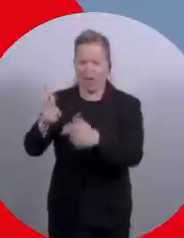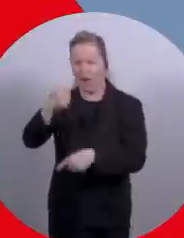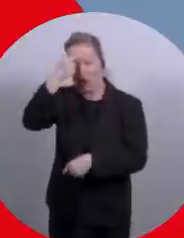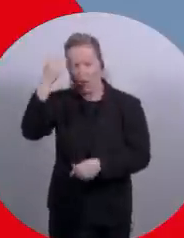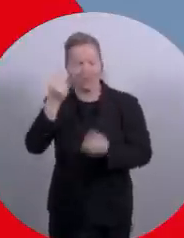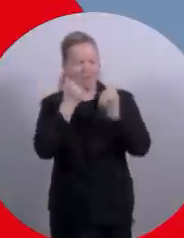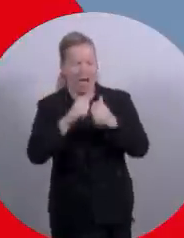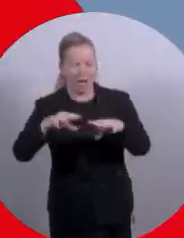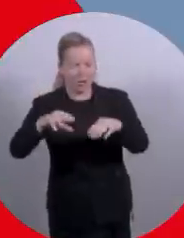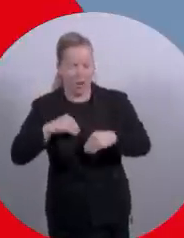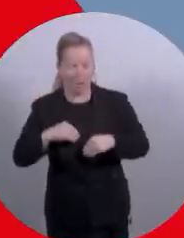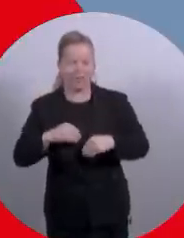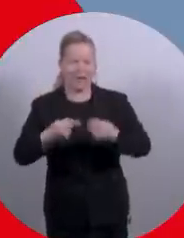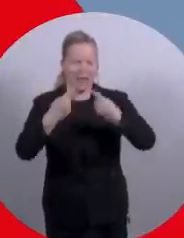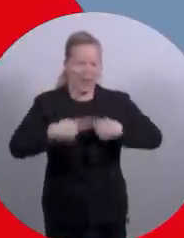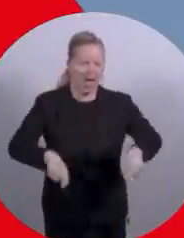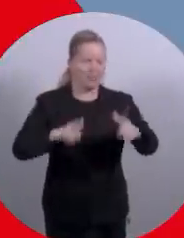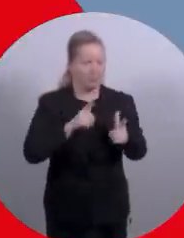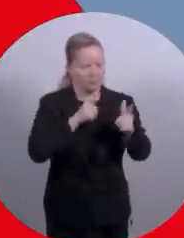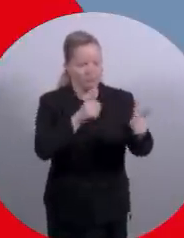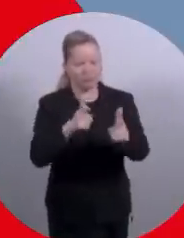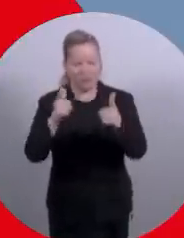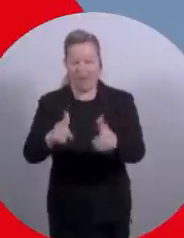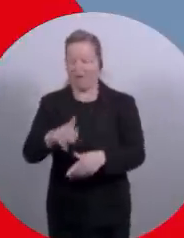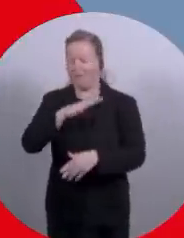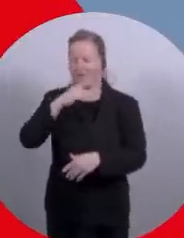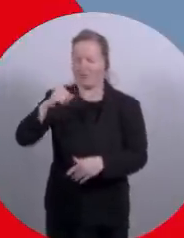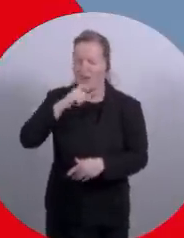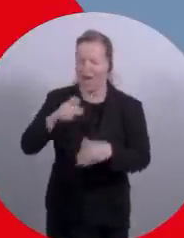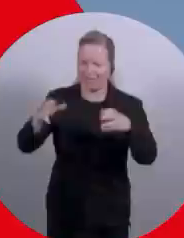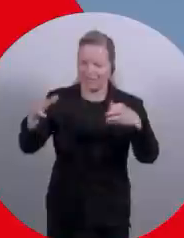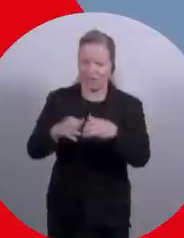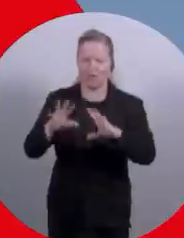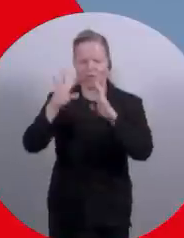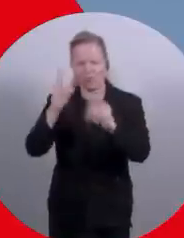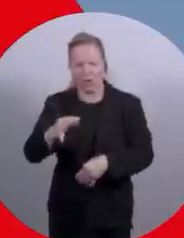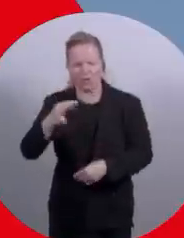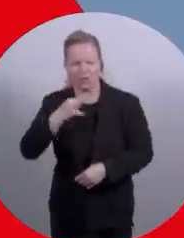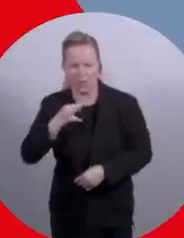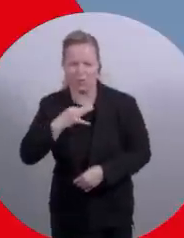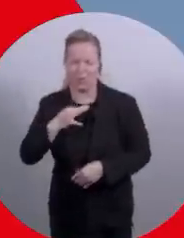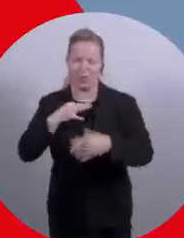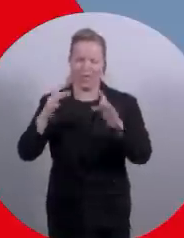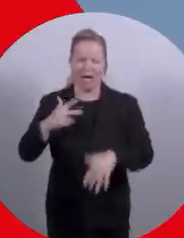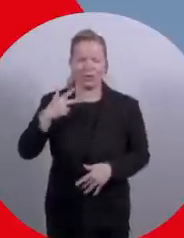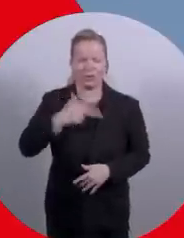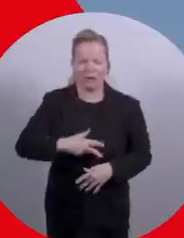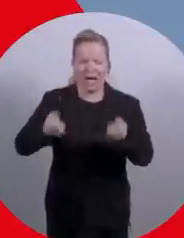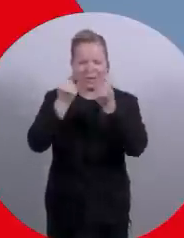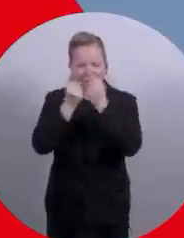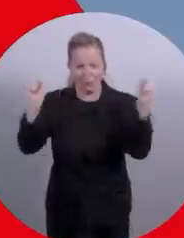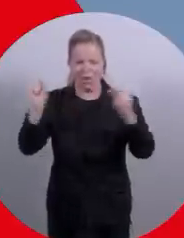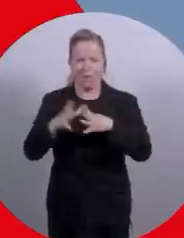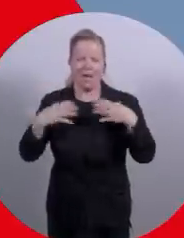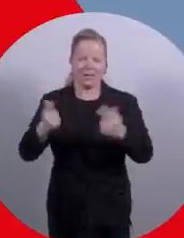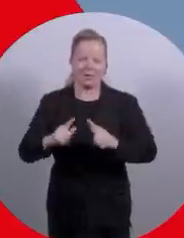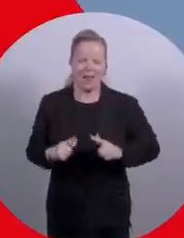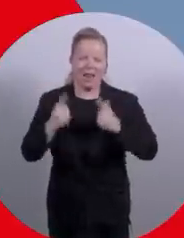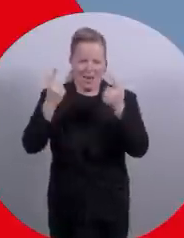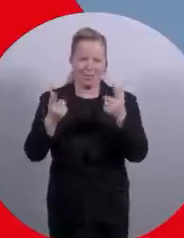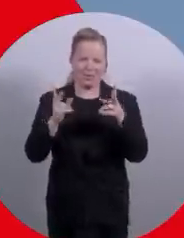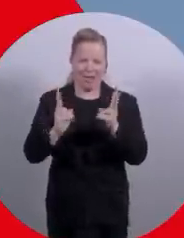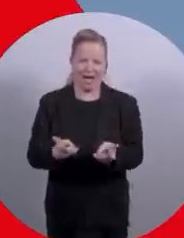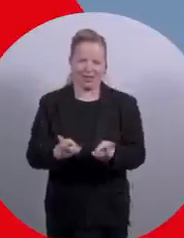durch die Lande zu tun und wir haben viel Spaß am Kopf miteinander war wunderschöne Stimmung haben wir immer in der Sozialdemokratie miteinander leben dürfen